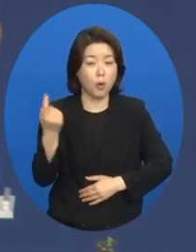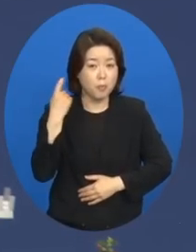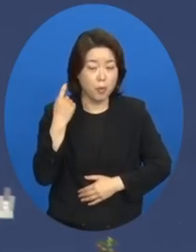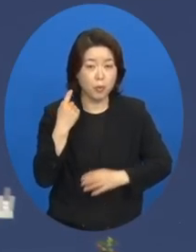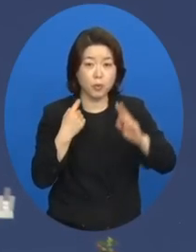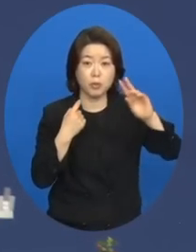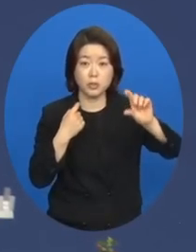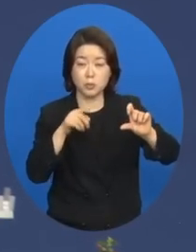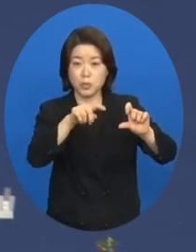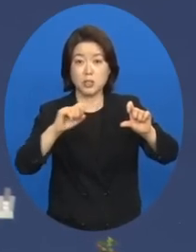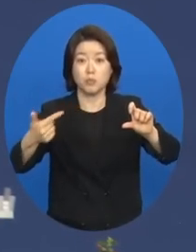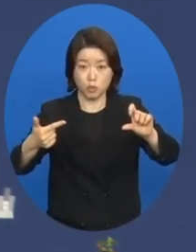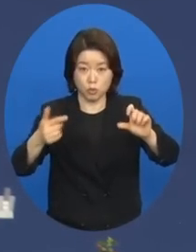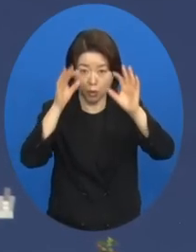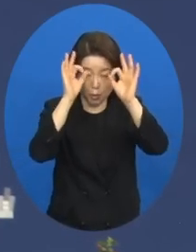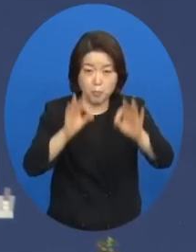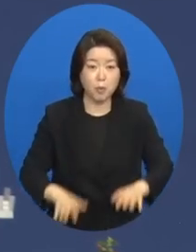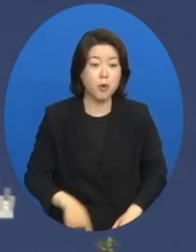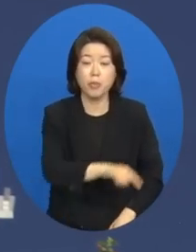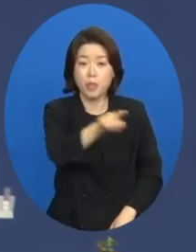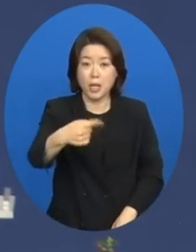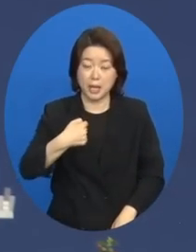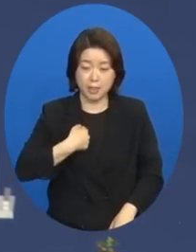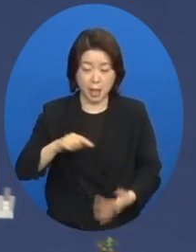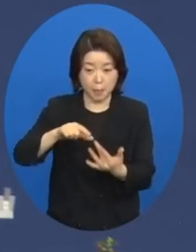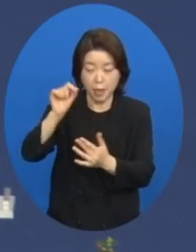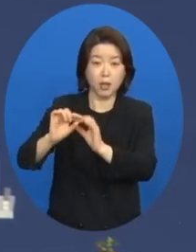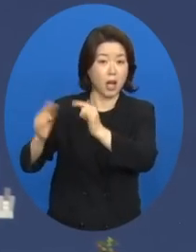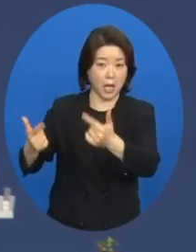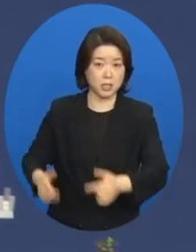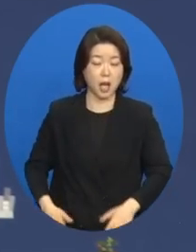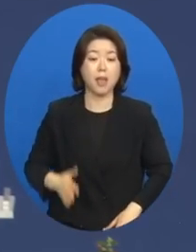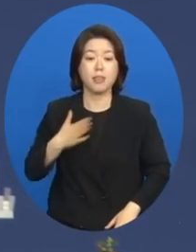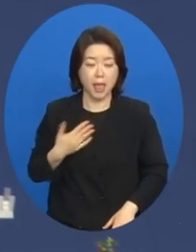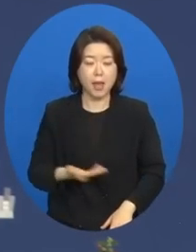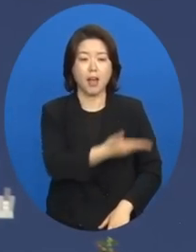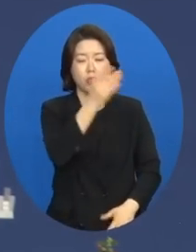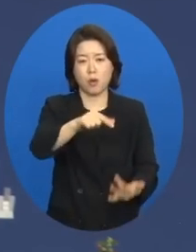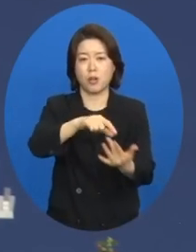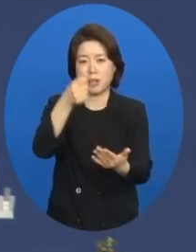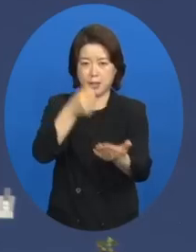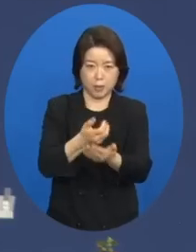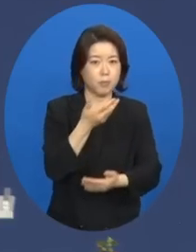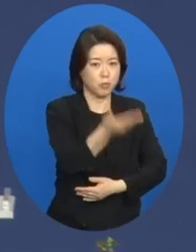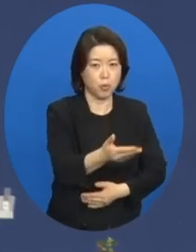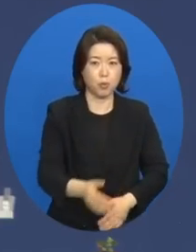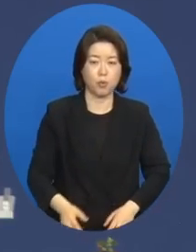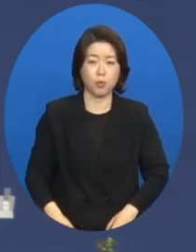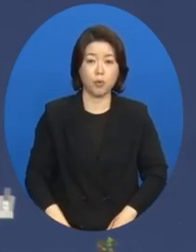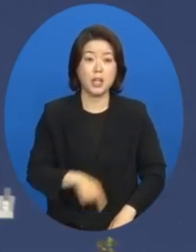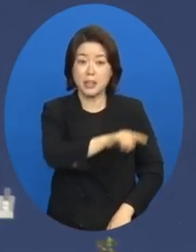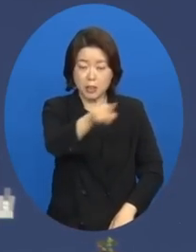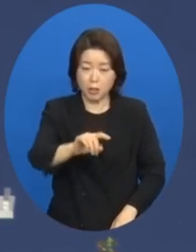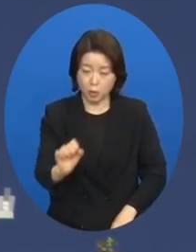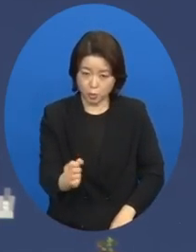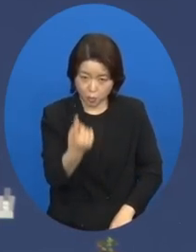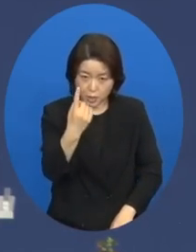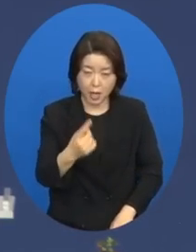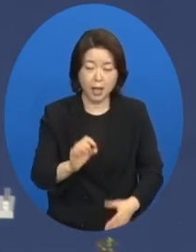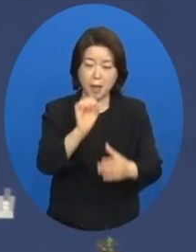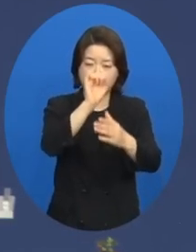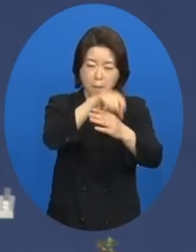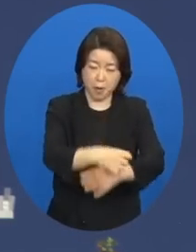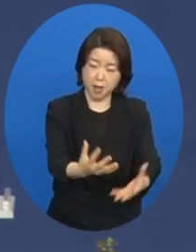16절에는 이렇게 말해요. 너희가 나를 택한 게 아니고 내가 너희를 택하여 세웠나니 이는 너희로 가서